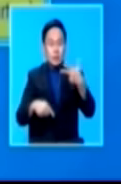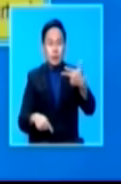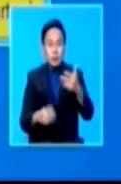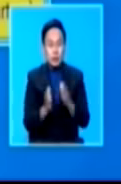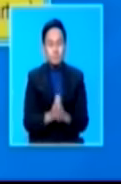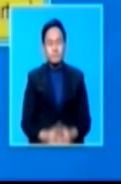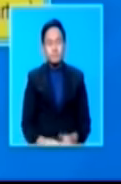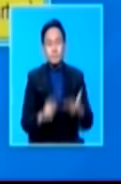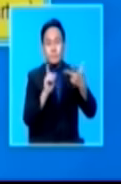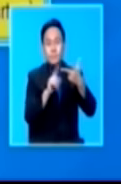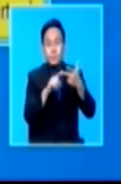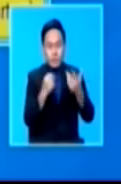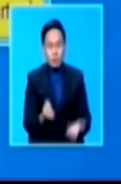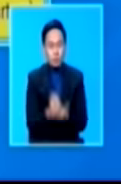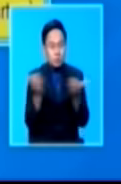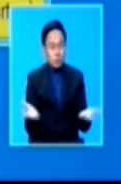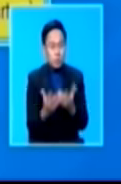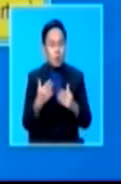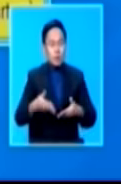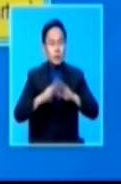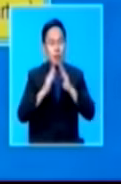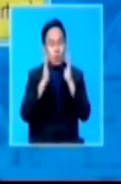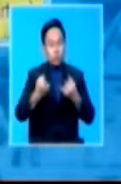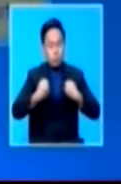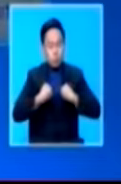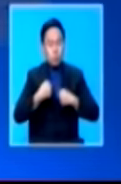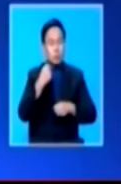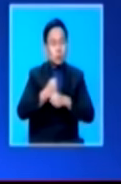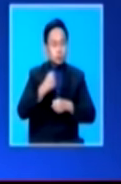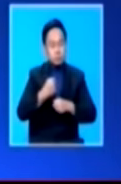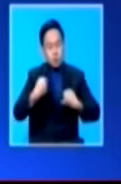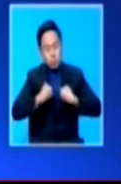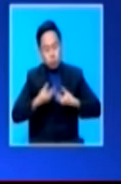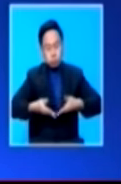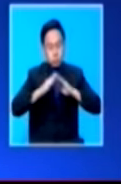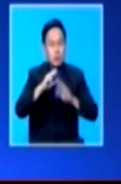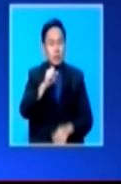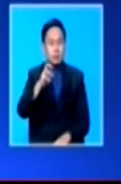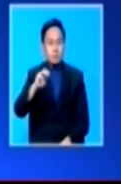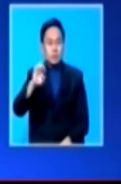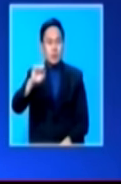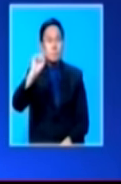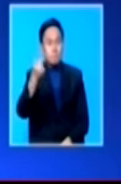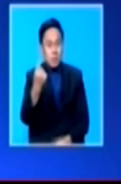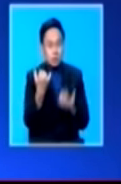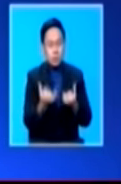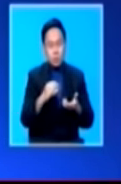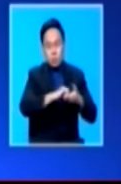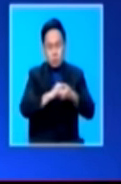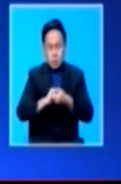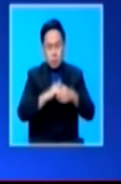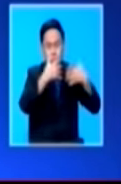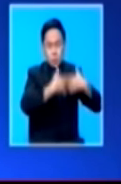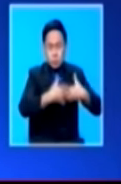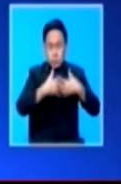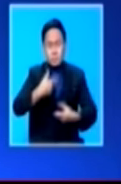สร้างผู้ประกอบการเทคโนโลยีใหม่อันนี้ทางด้านเทคนิคนะครับเทคสตาร์ทอัพได้มีการจับมือทุกฝ่ายทั้งภาคอุตสาหกรรมเกษ